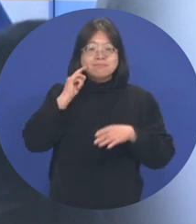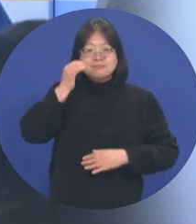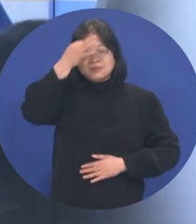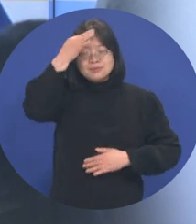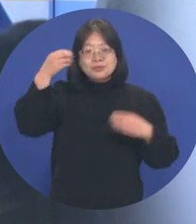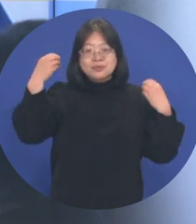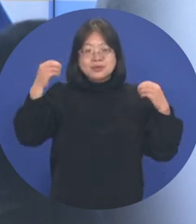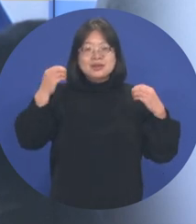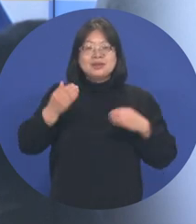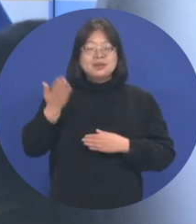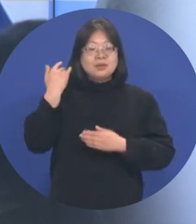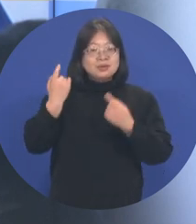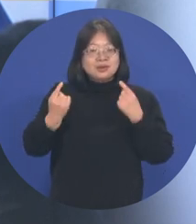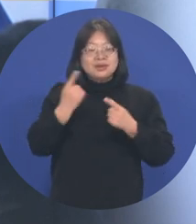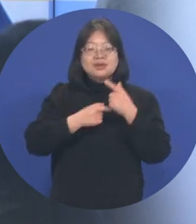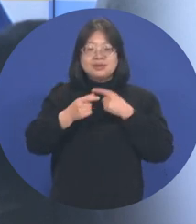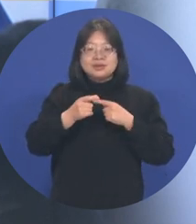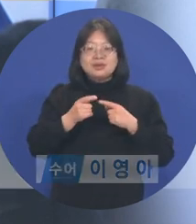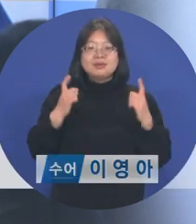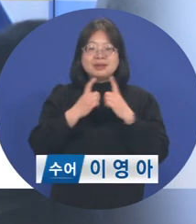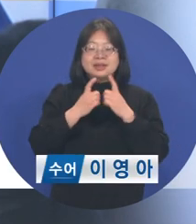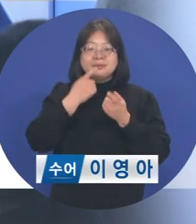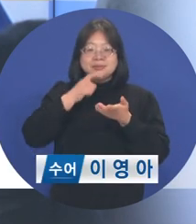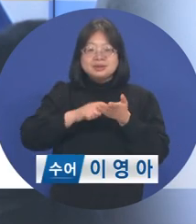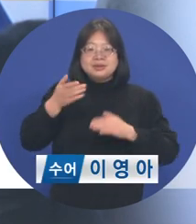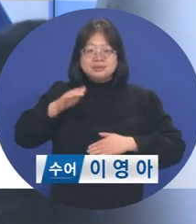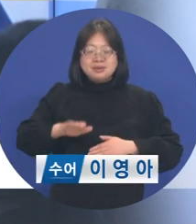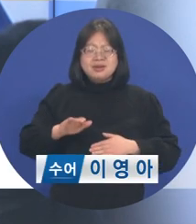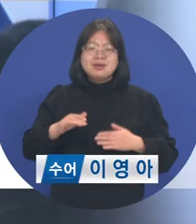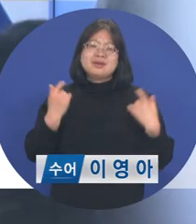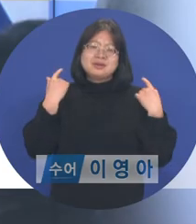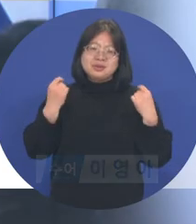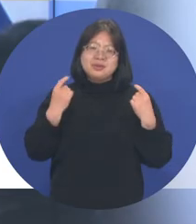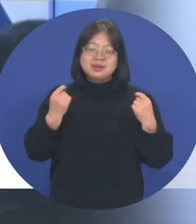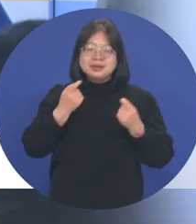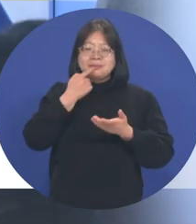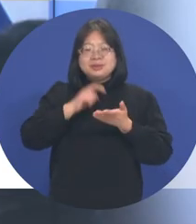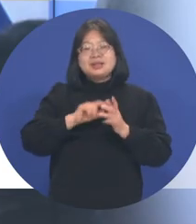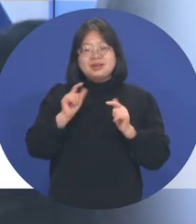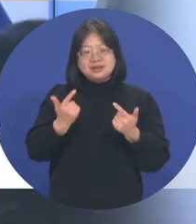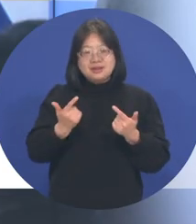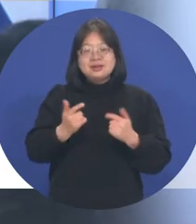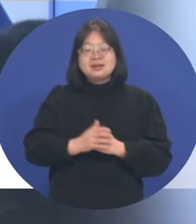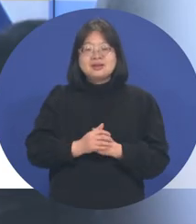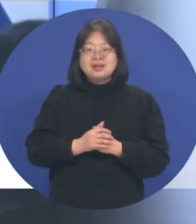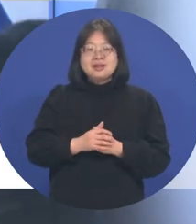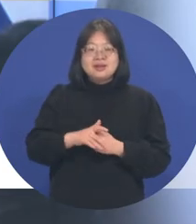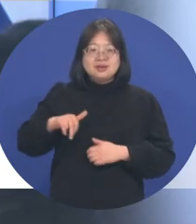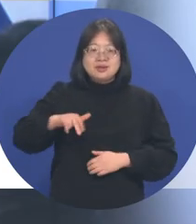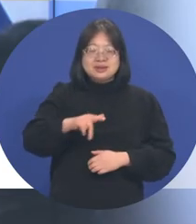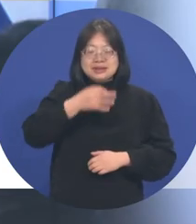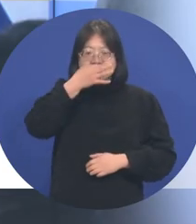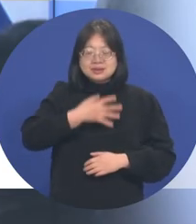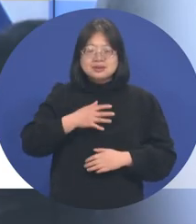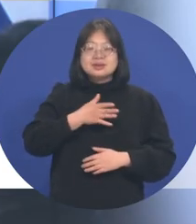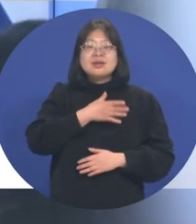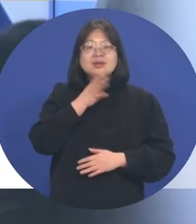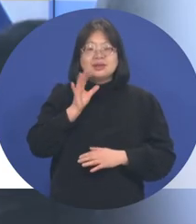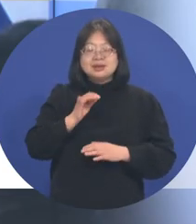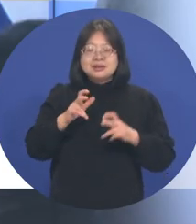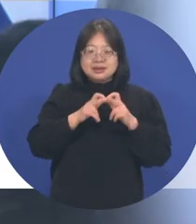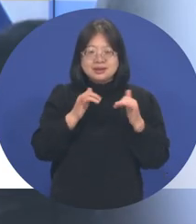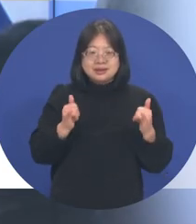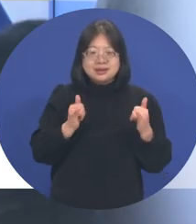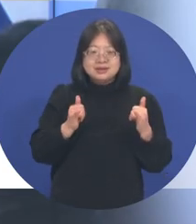문화예술 공연들을 전보다는 접하기 쉬워졌다고 해도 아직 그렇지 못한 경우도 있습니다 거동이 불편한 어르신들이나